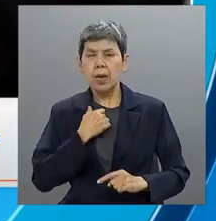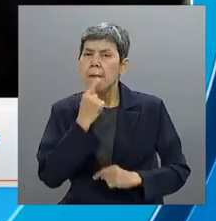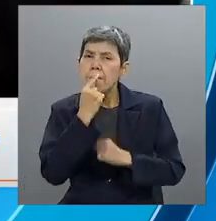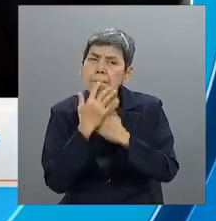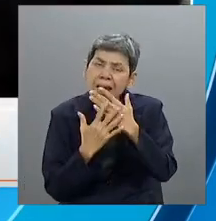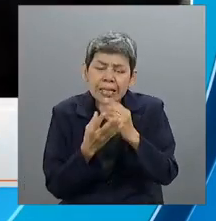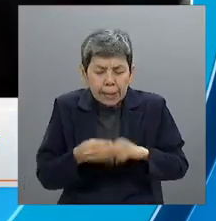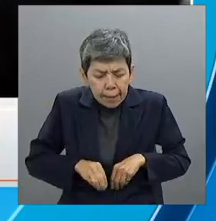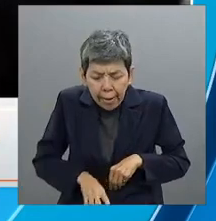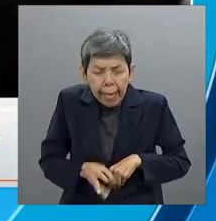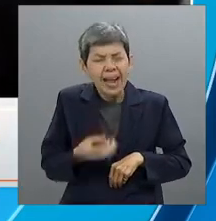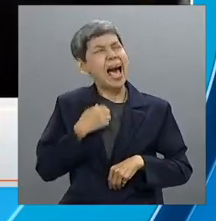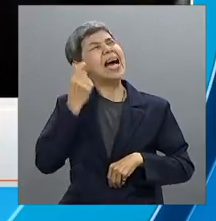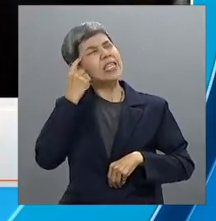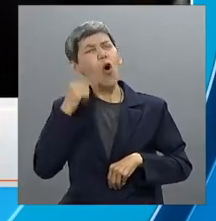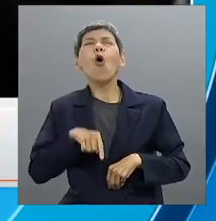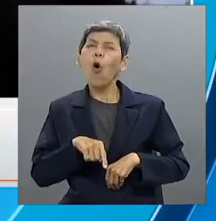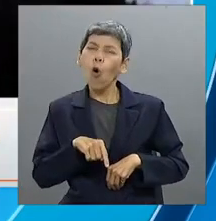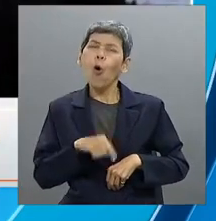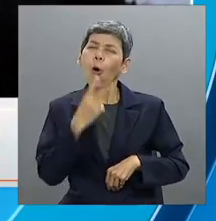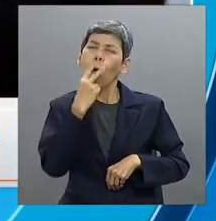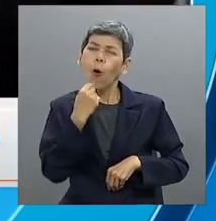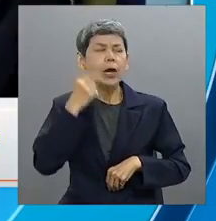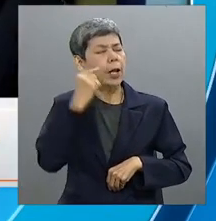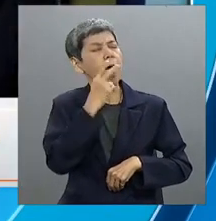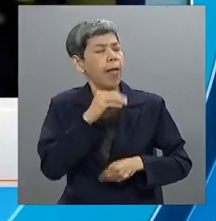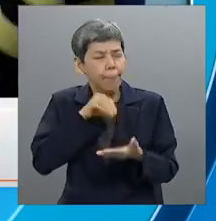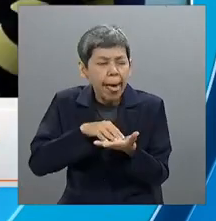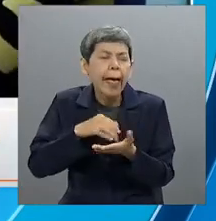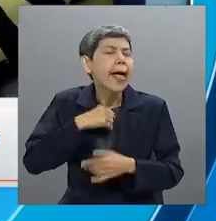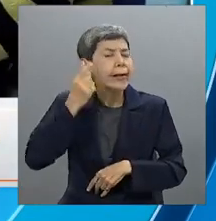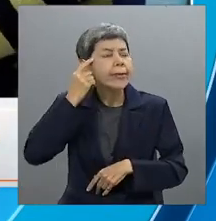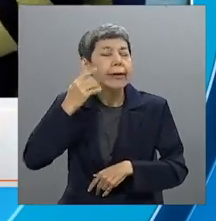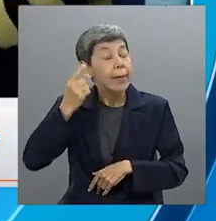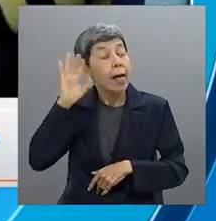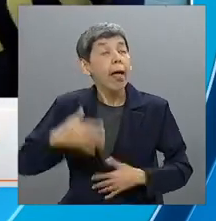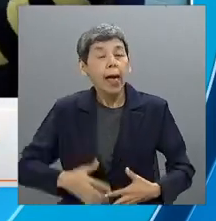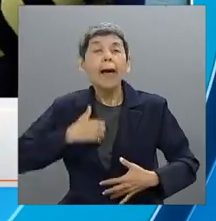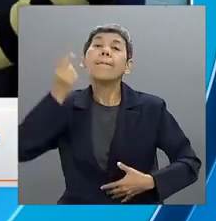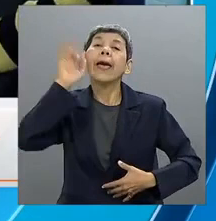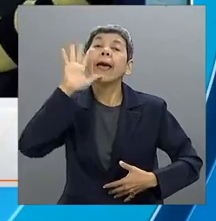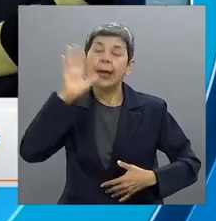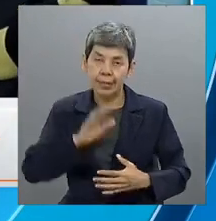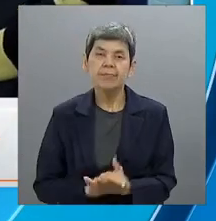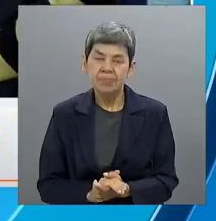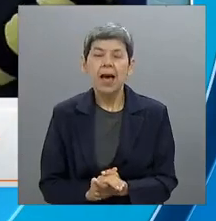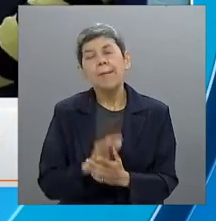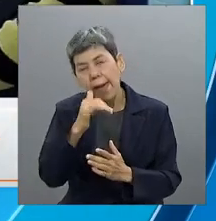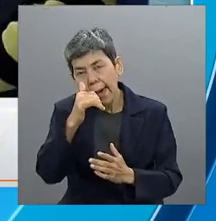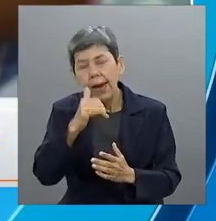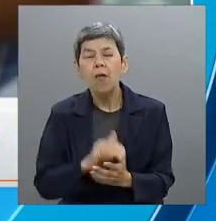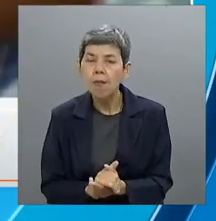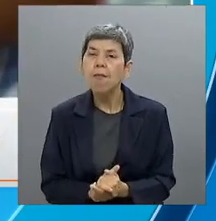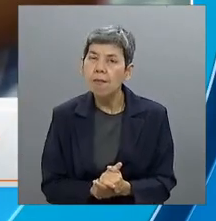ขาก็จะเข้าใจว่าอันนี้คือ ประจำเดือน ประจำเดือนแล้วเปล่าอะไรเงี้ยก็เลยไม่ได้ตั้งคิดว่าตัวเองตั้งครรภ์อยู ่ ก็เจอได้ค่ะแต่ว่า